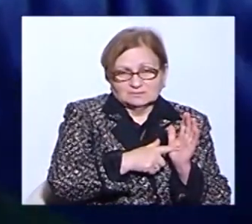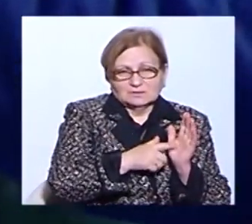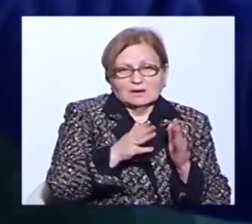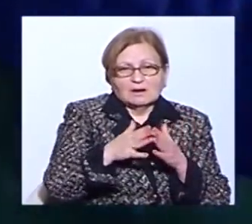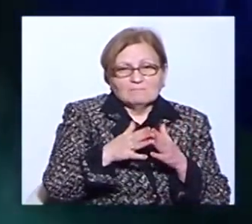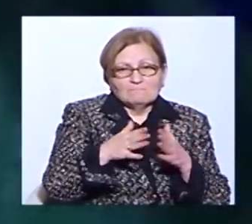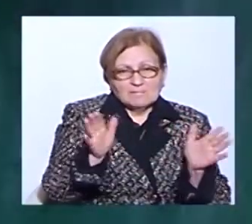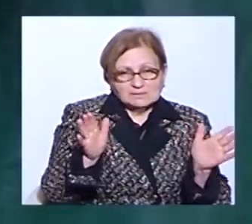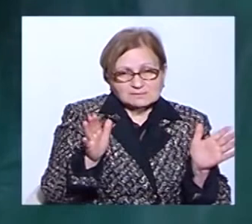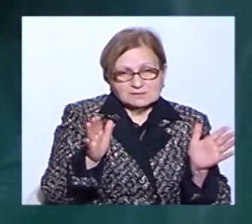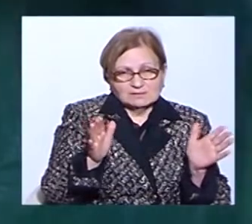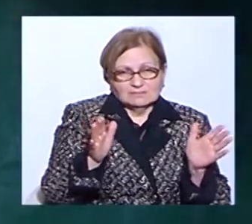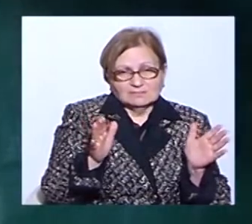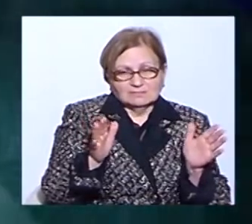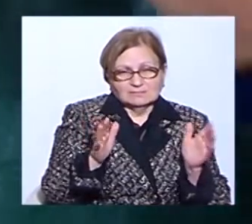მეტია